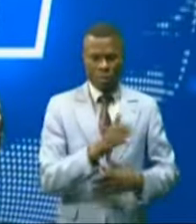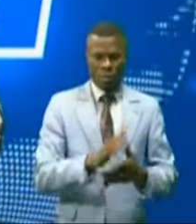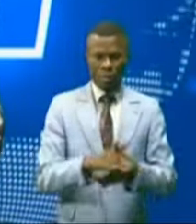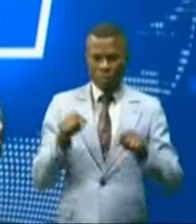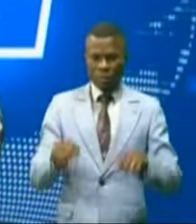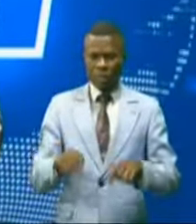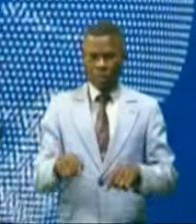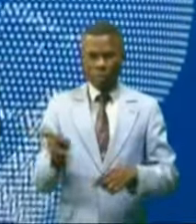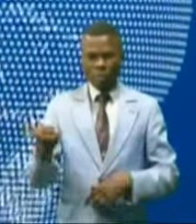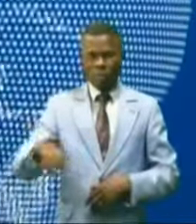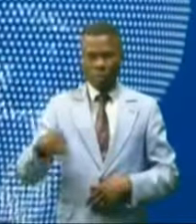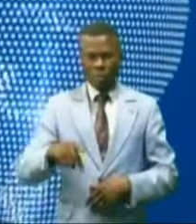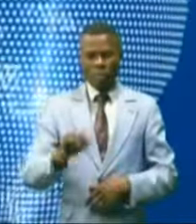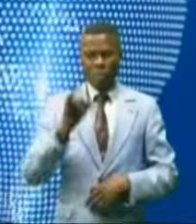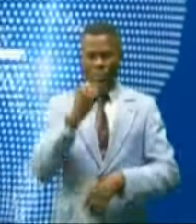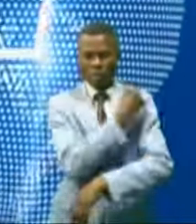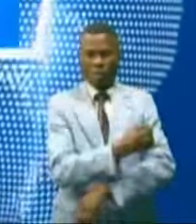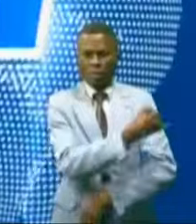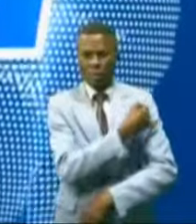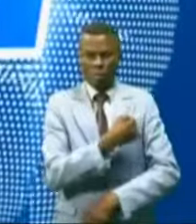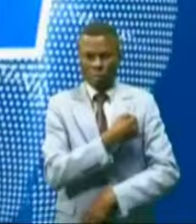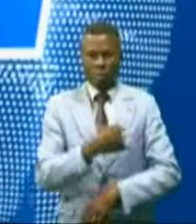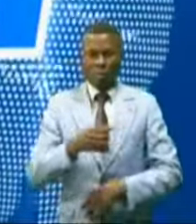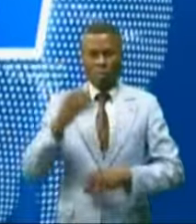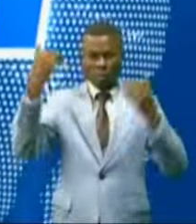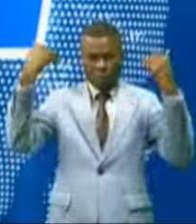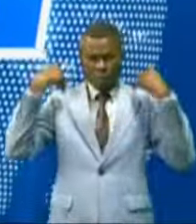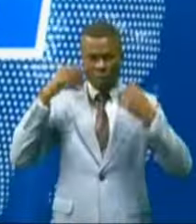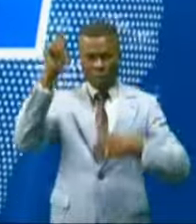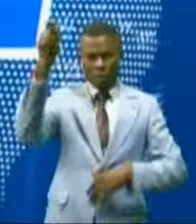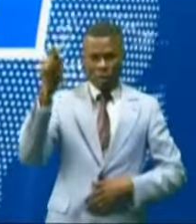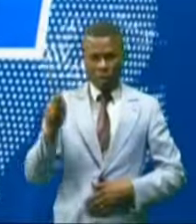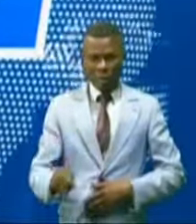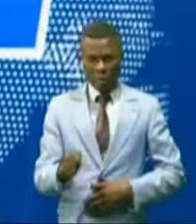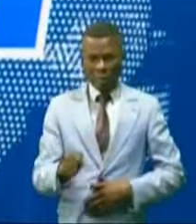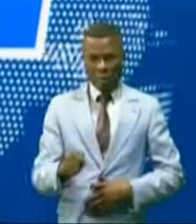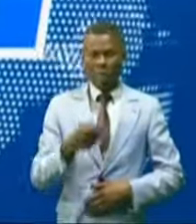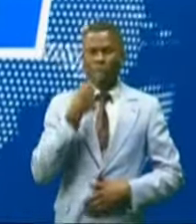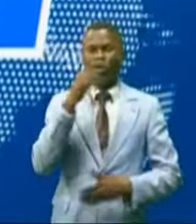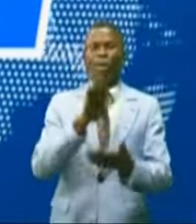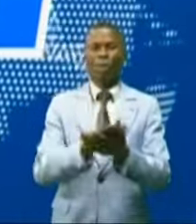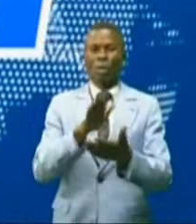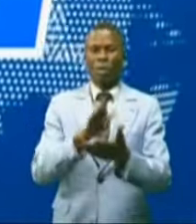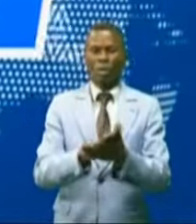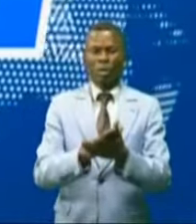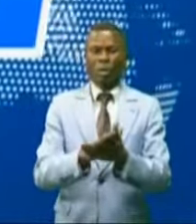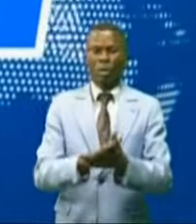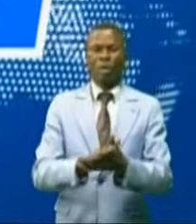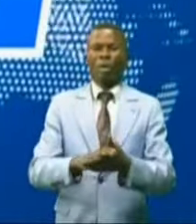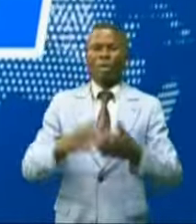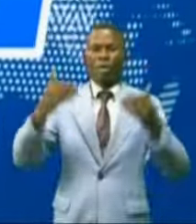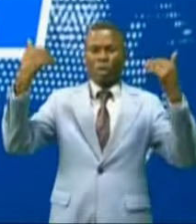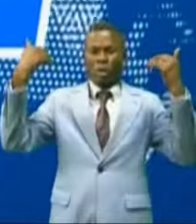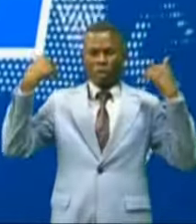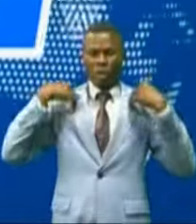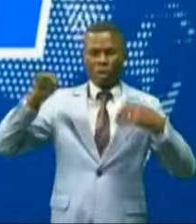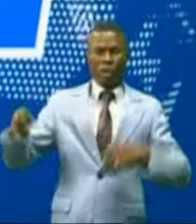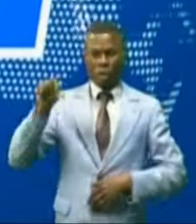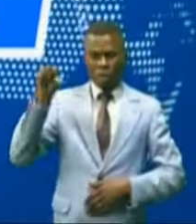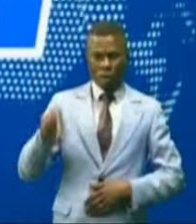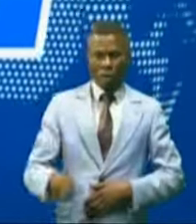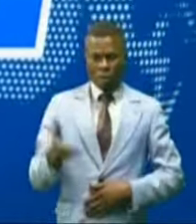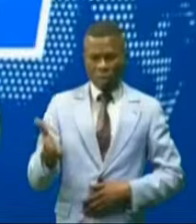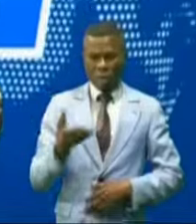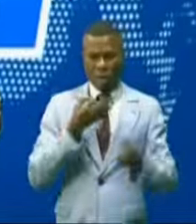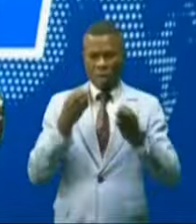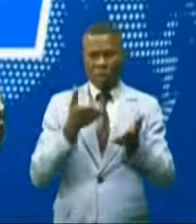Rendons-nous dans la province de l'Ituri où l'administrateur militaire a rendu hommage au provède Jean-Jacques Massumbuko. Plus